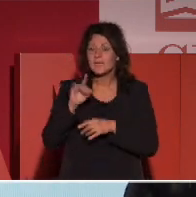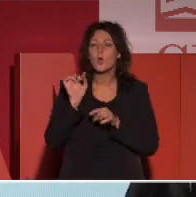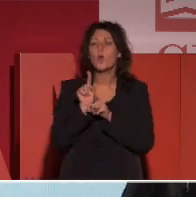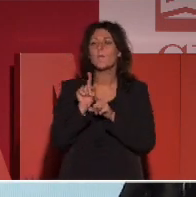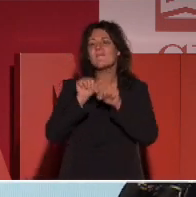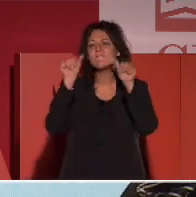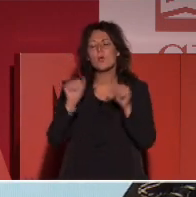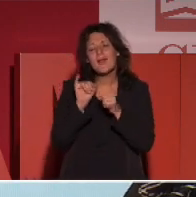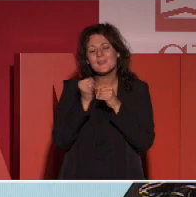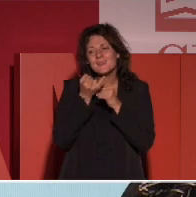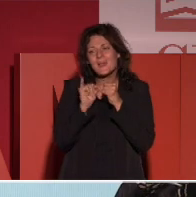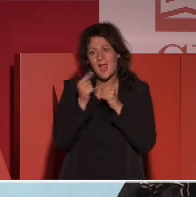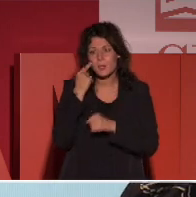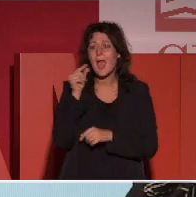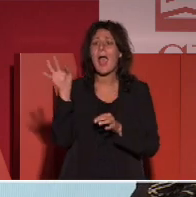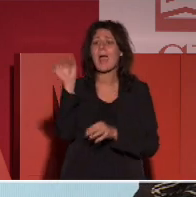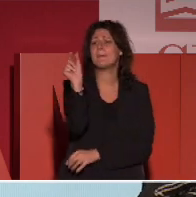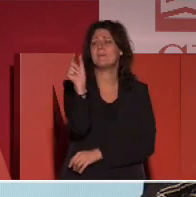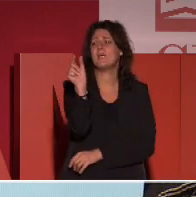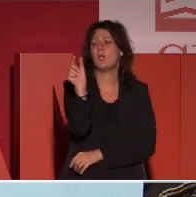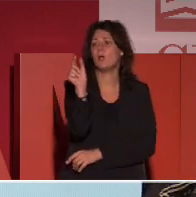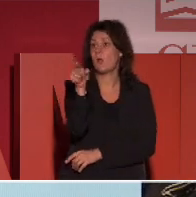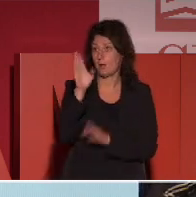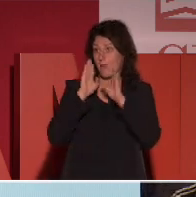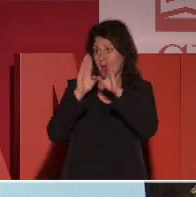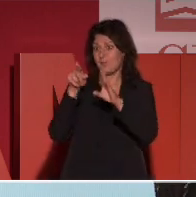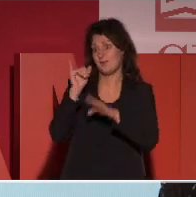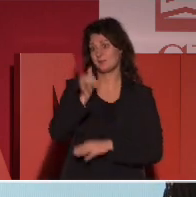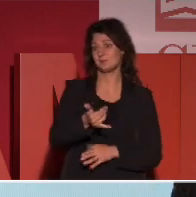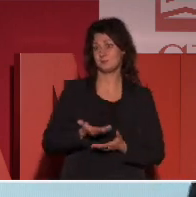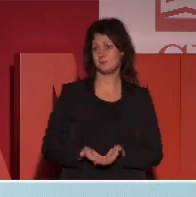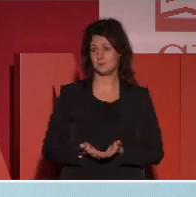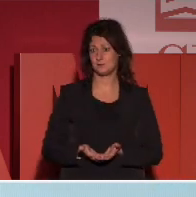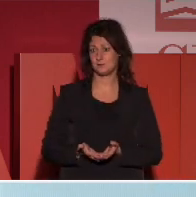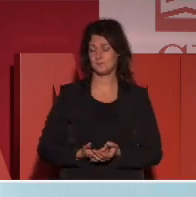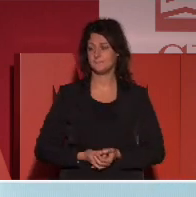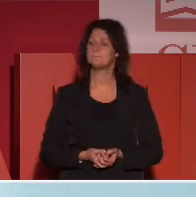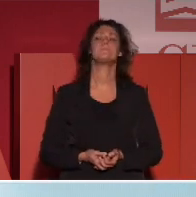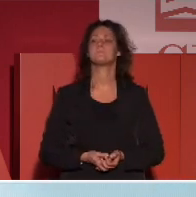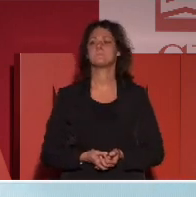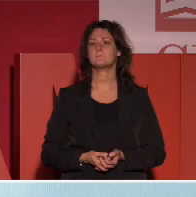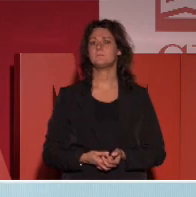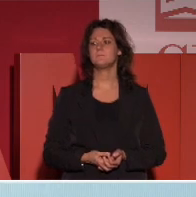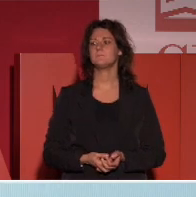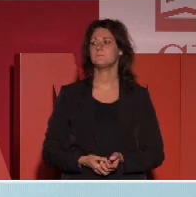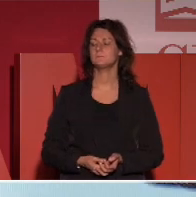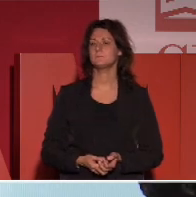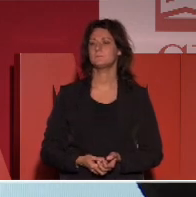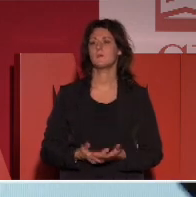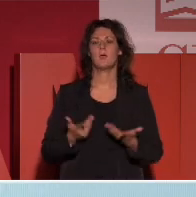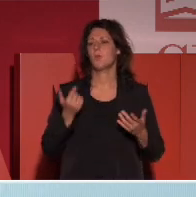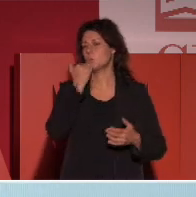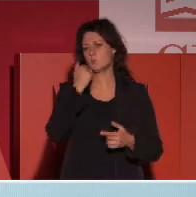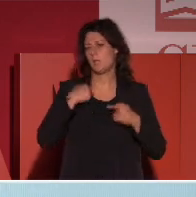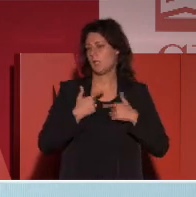alle piccole cose alla alla realtà delle cose alle parole oggi io di vago moltissimo